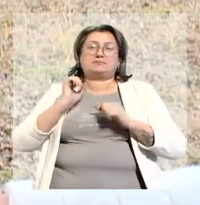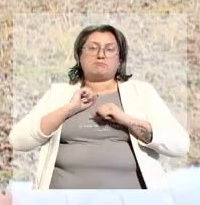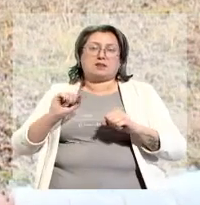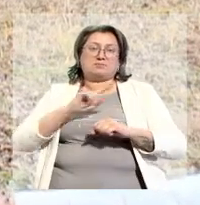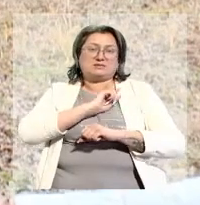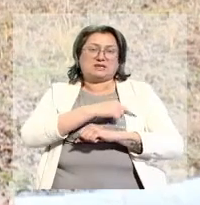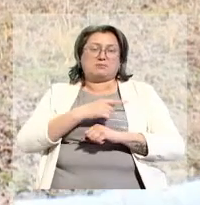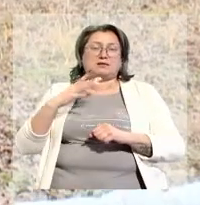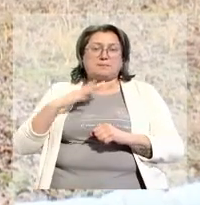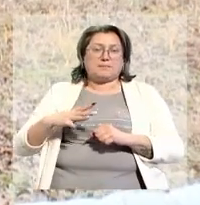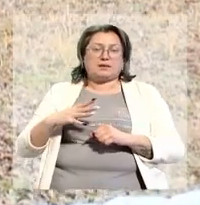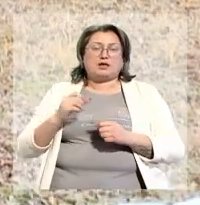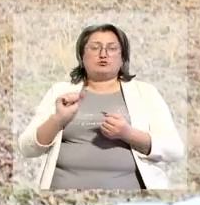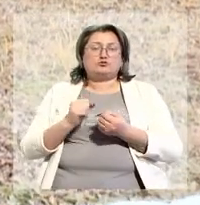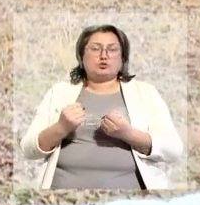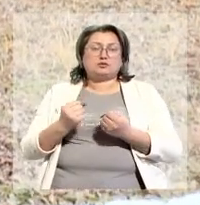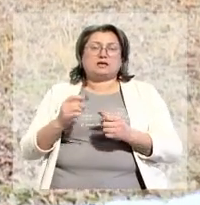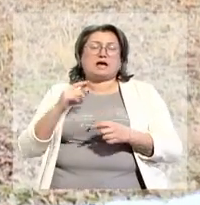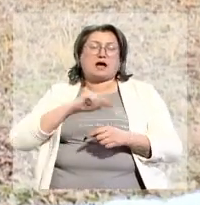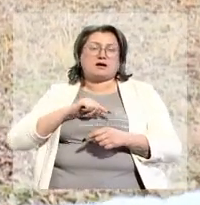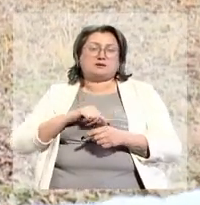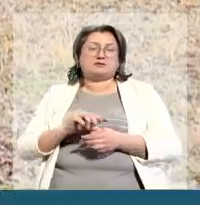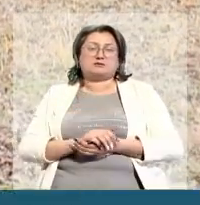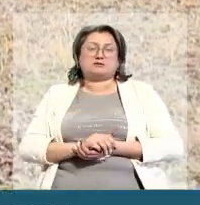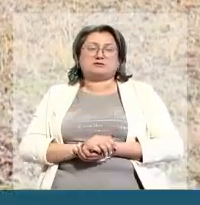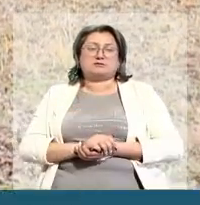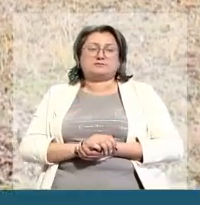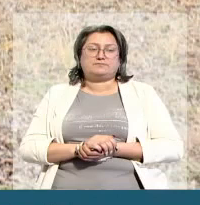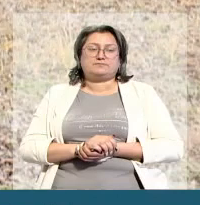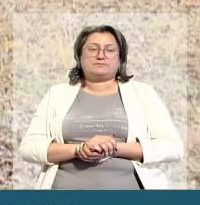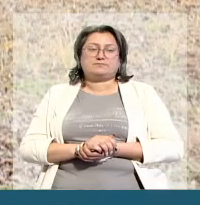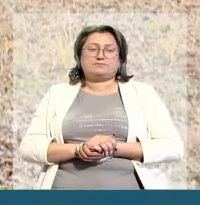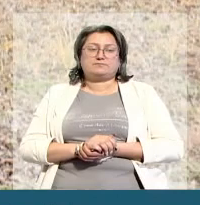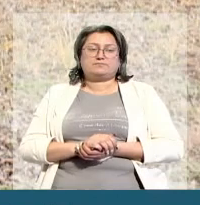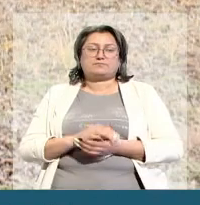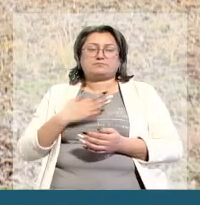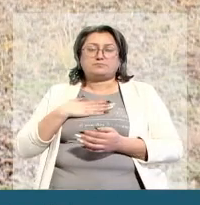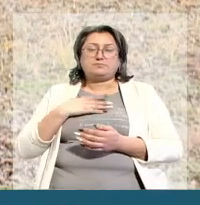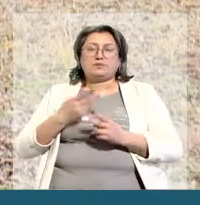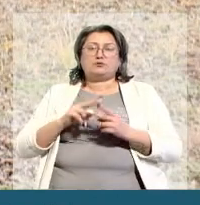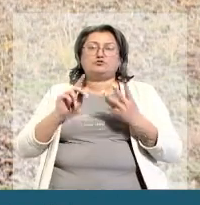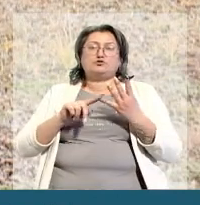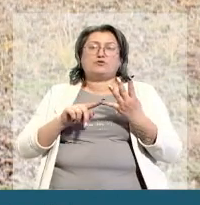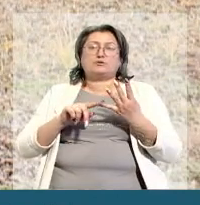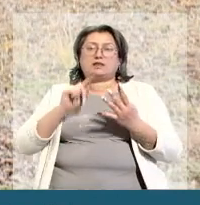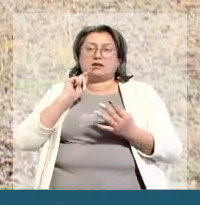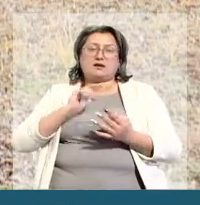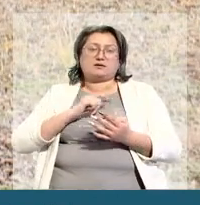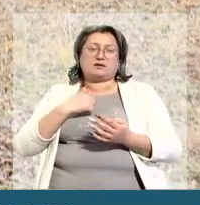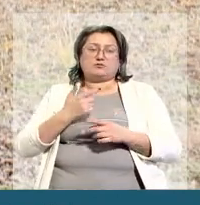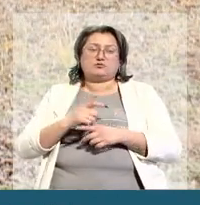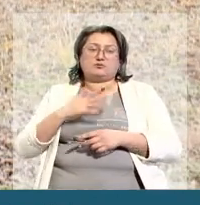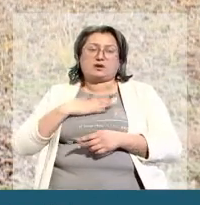мен батылдық болу керек деп ойлаймын. Шыдамдылық пен қатты мінезде артық етпейді. Мереке қарсаңында құрметке ие болып жатырмын. Бұл менің